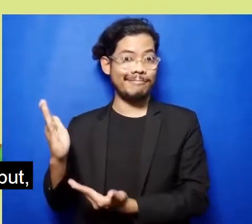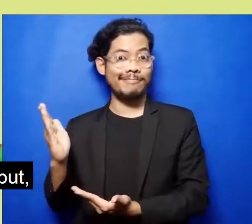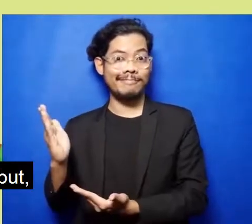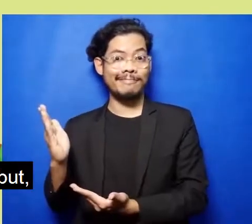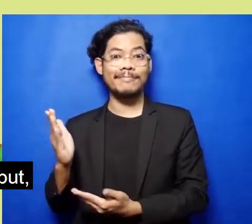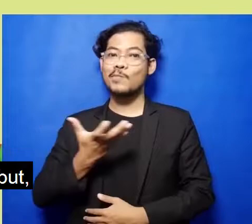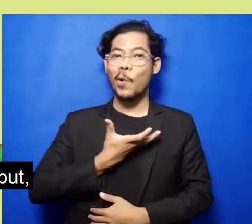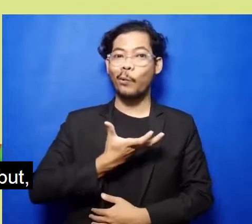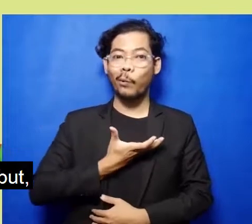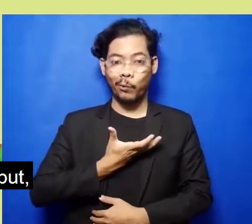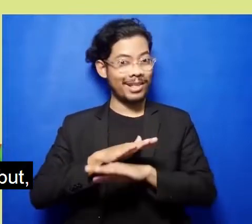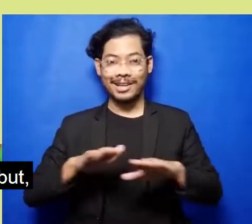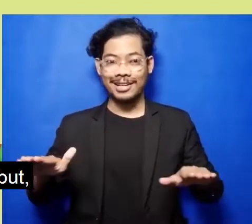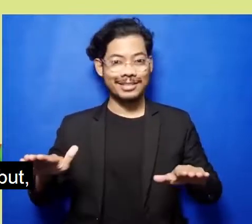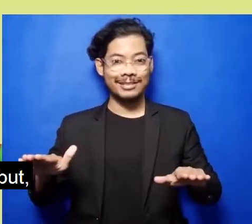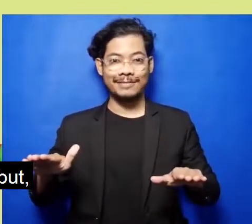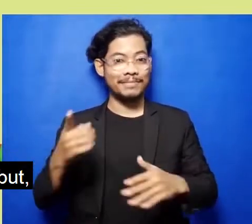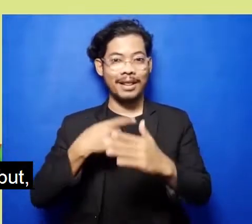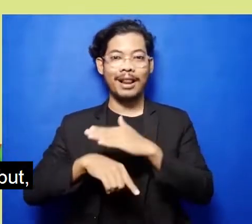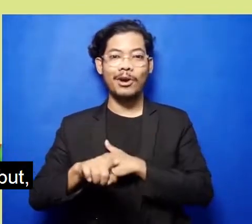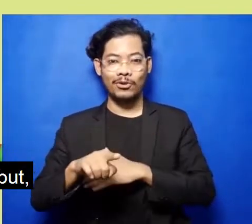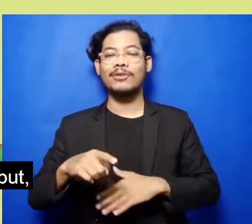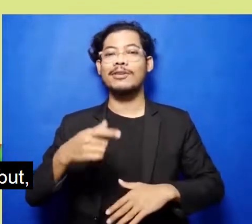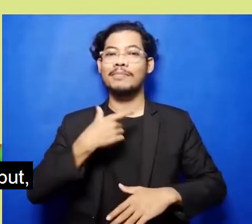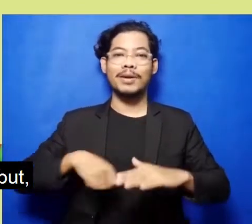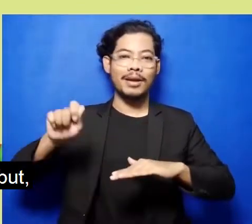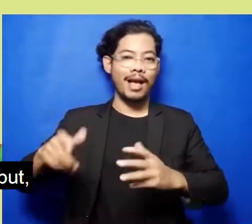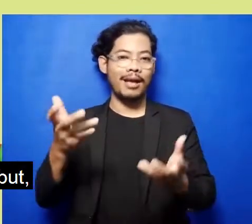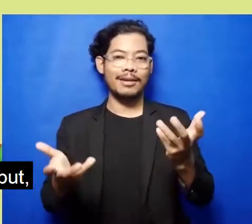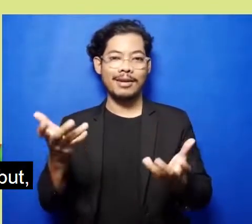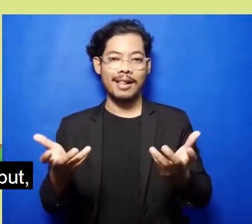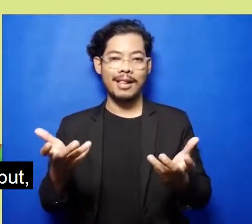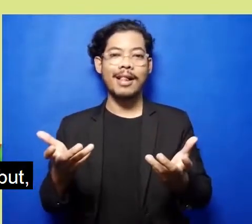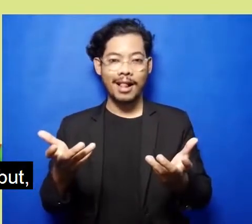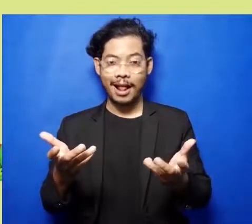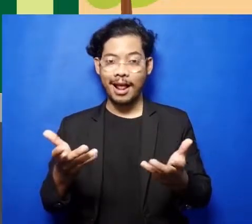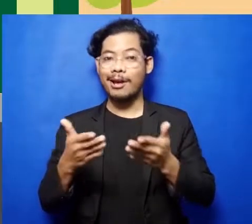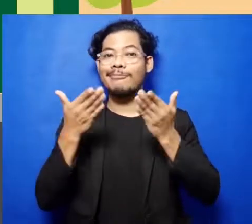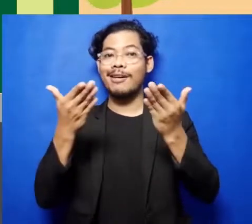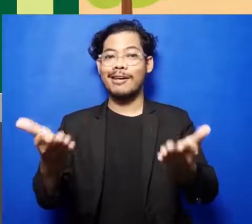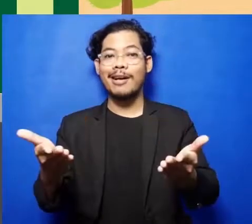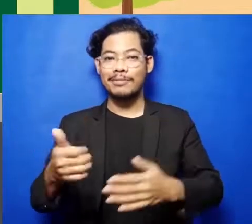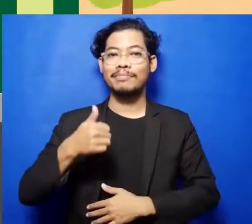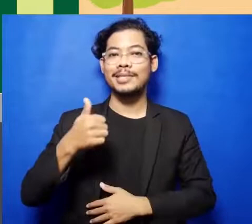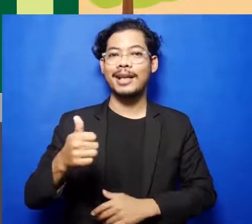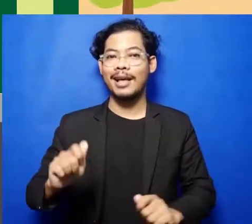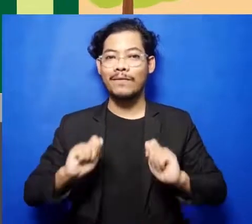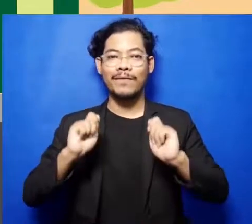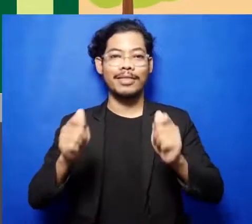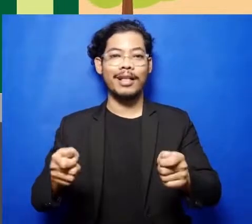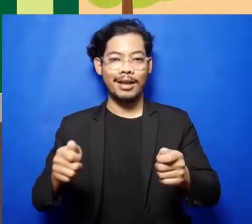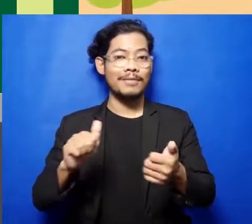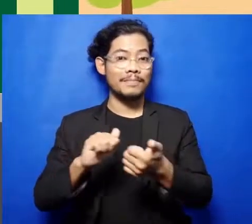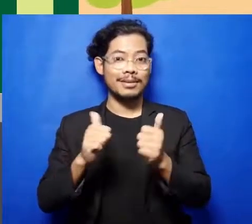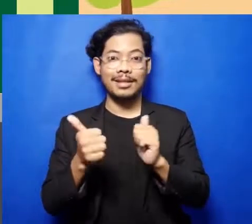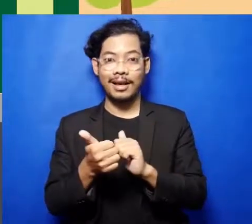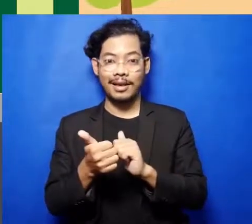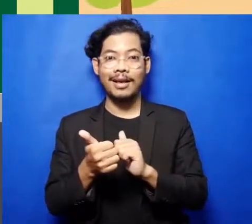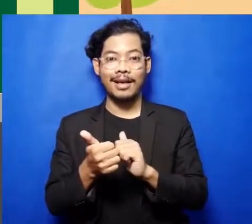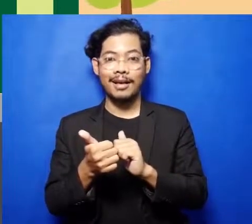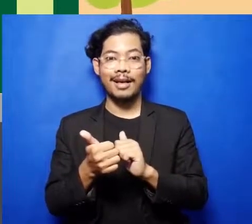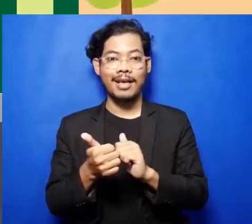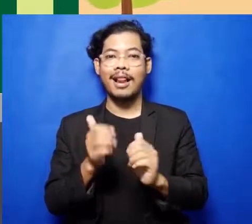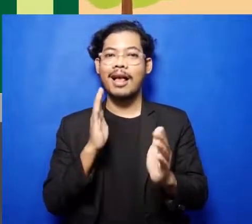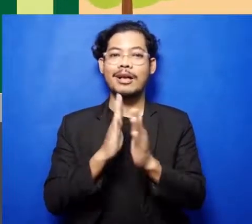Manabi pancenengan ngagungi sengketa sebeda kaitana sarang perkara-perkara kasebut, tortero epalastarya lebet